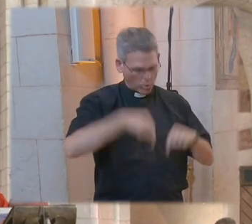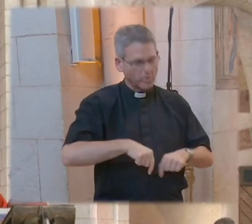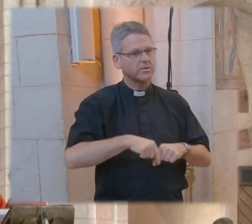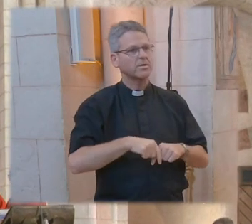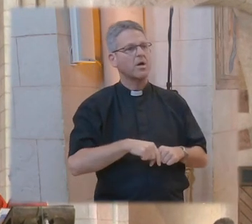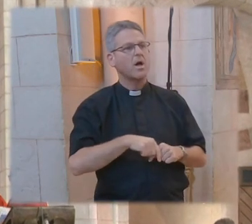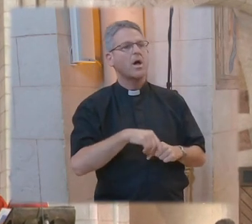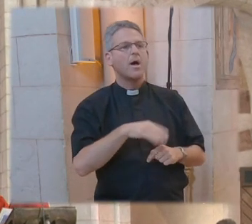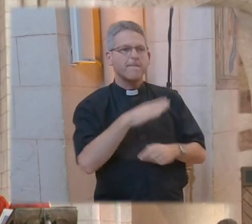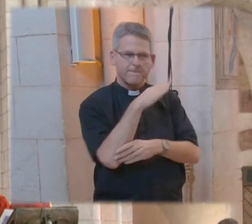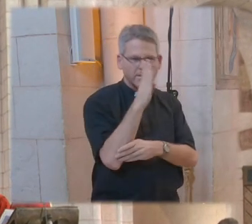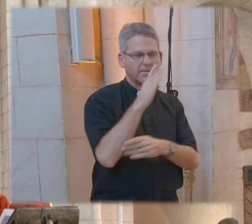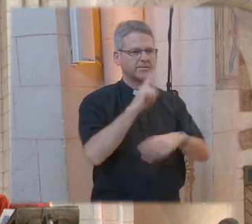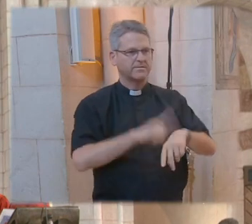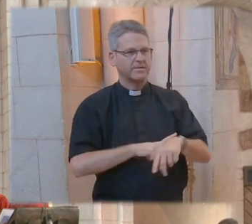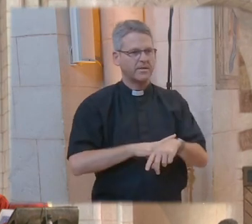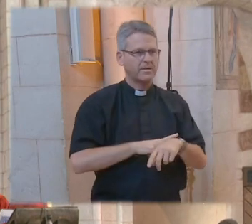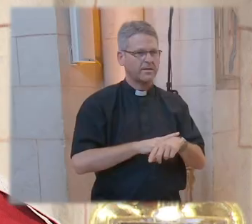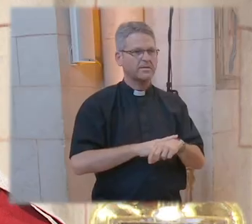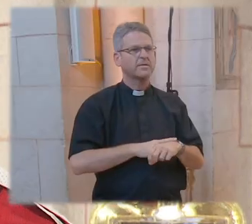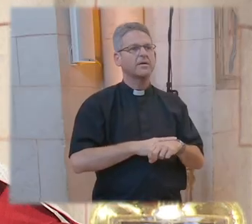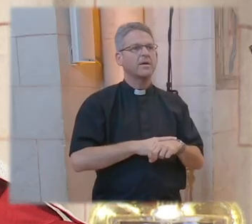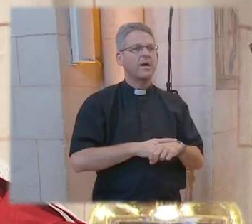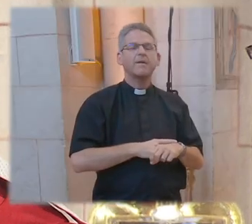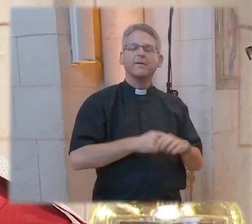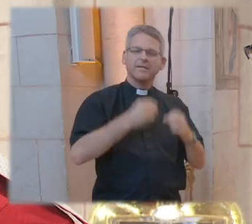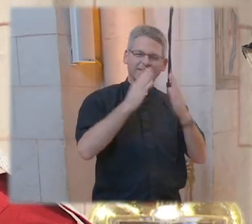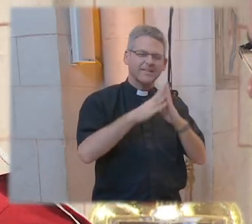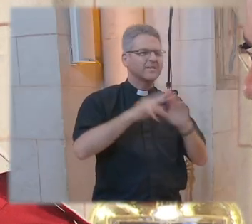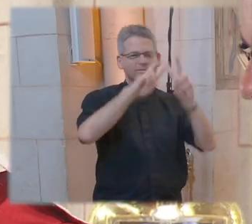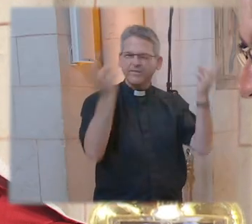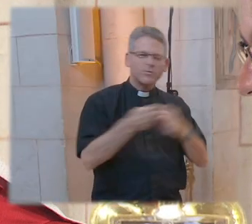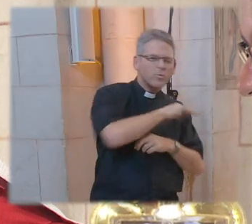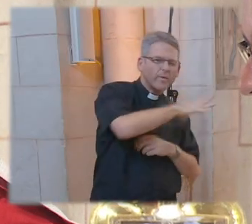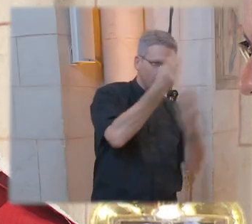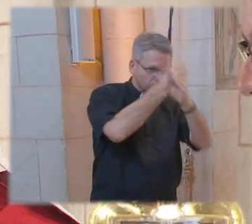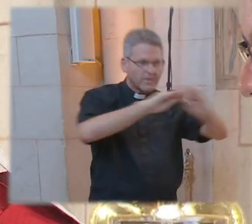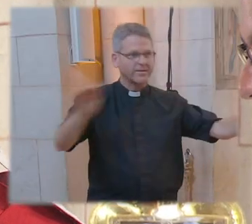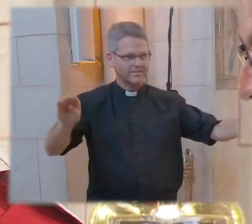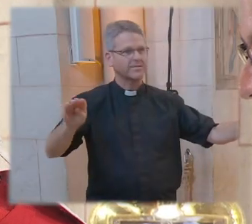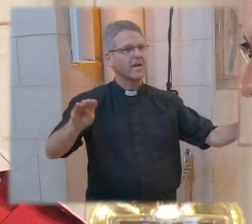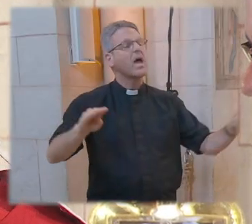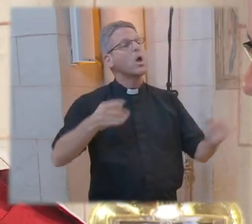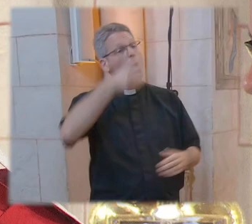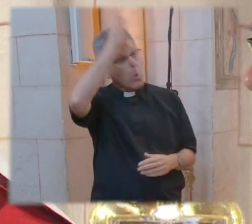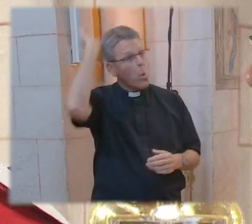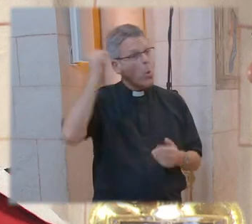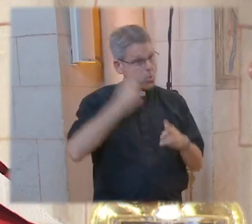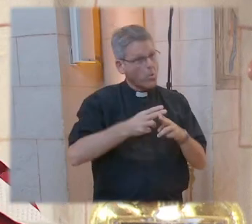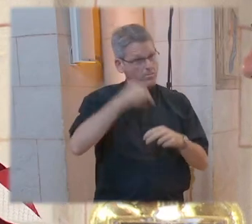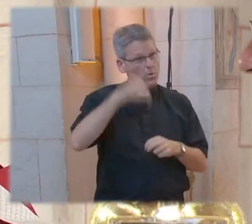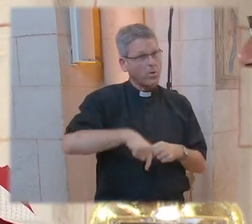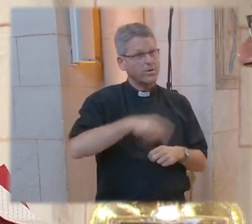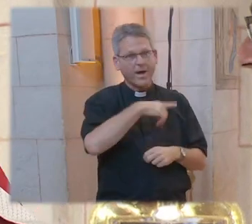die Seligsprechung der ganzen Kirche verkündet und die Gläubigen auf dem Petersplatz haben den neuen Seligen mit